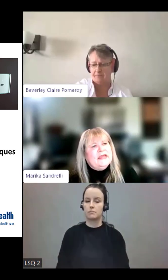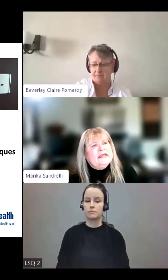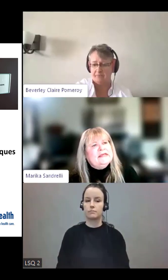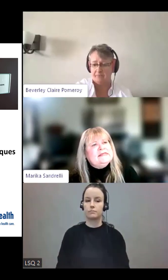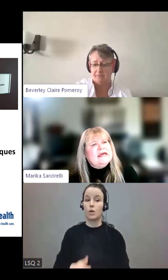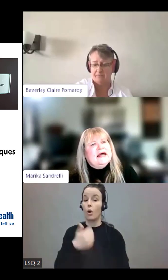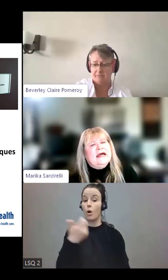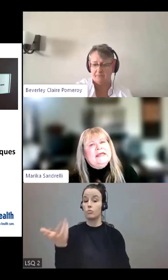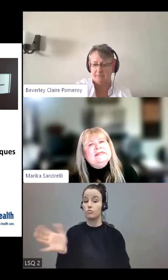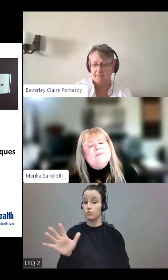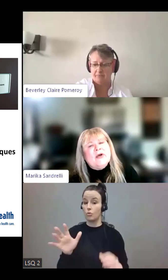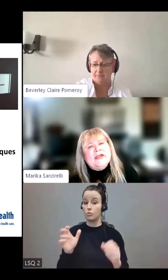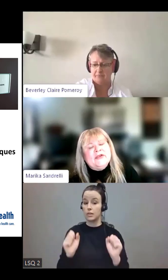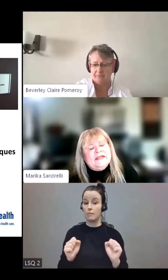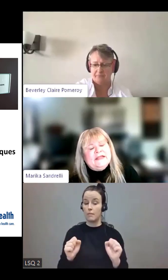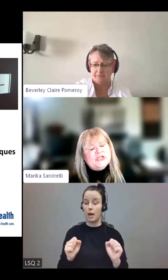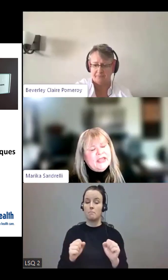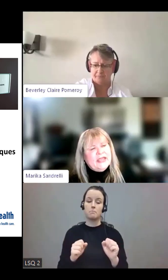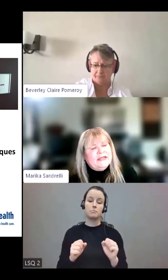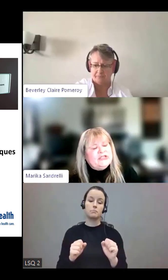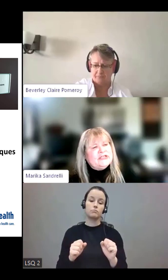inspire le changement